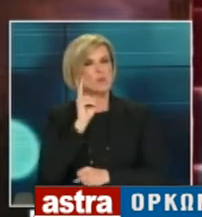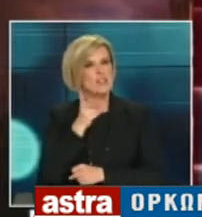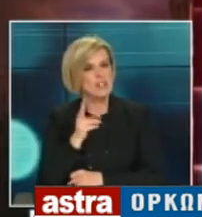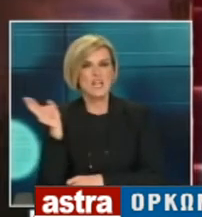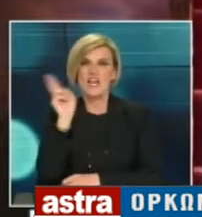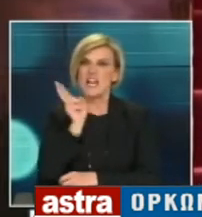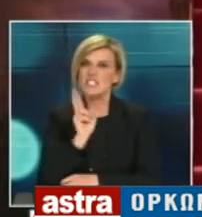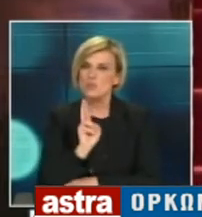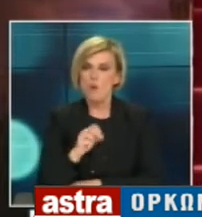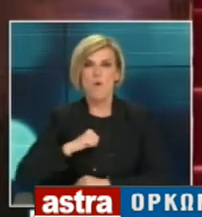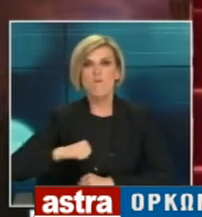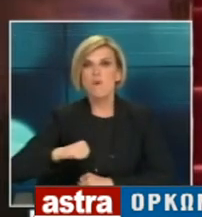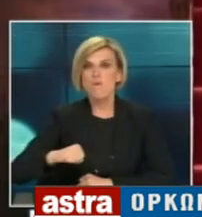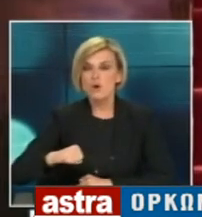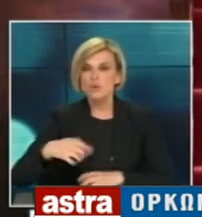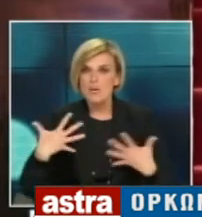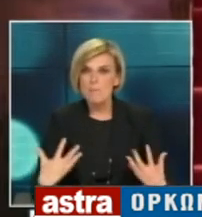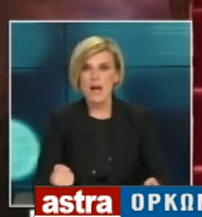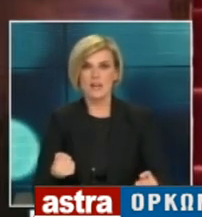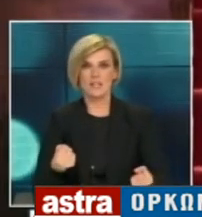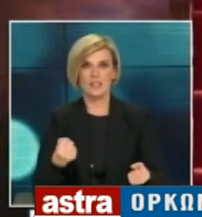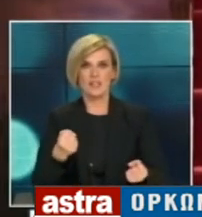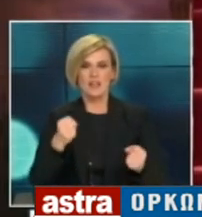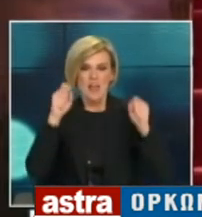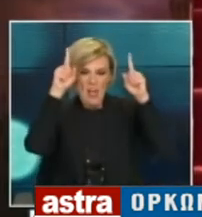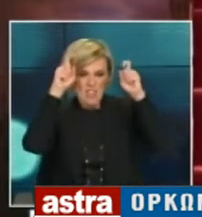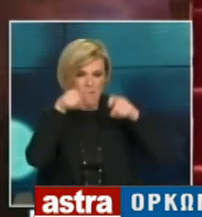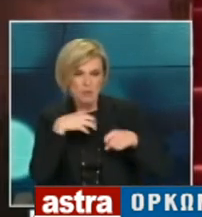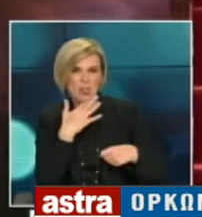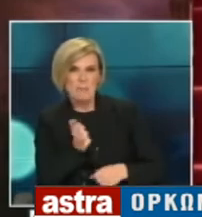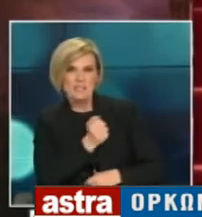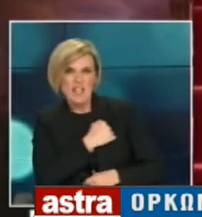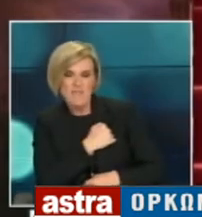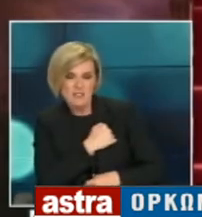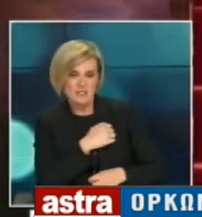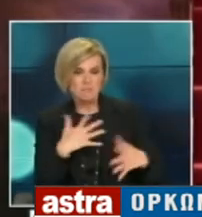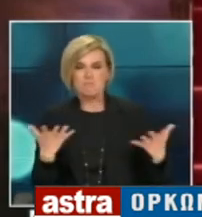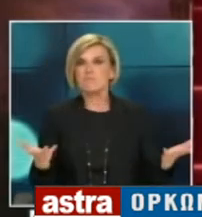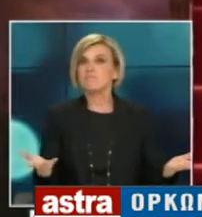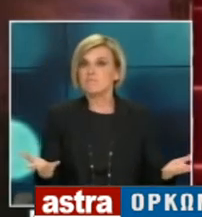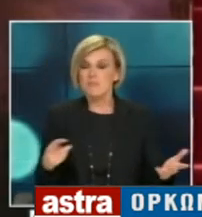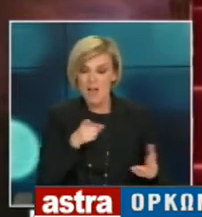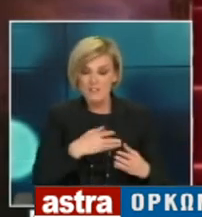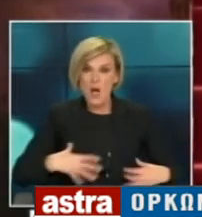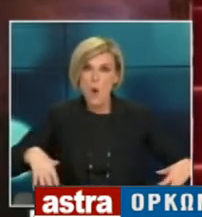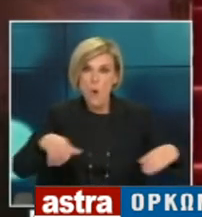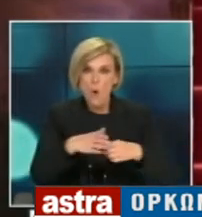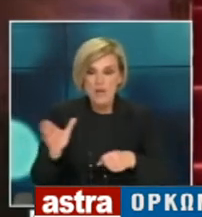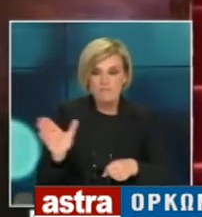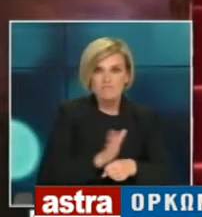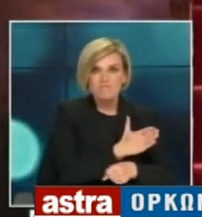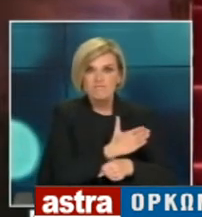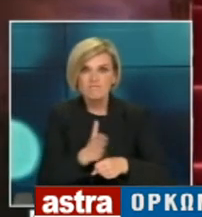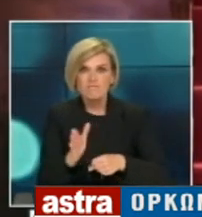ρατσισμού, του φόβου, της δαιμονοποίησης πραγμάτων. Και φυσικά όλα αυτά μας χώριζαν ανά